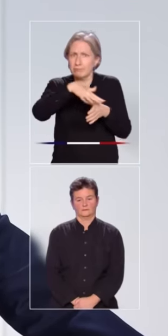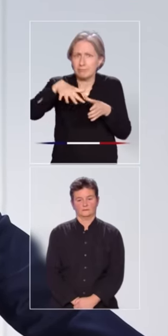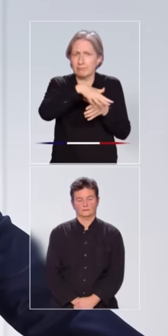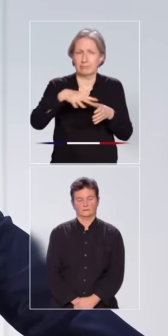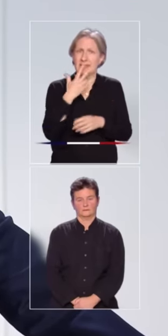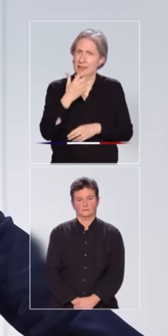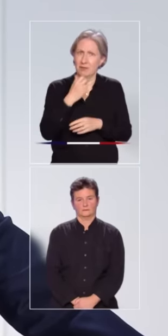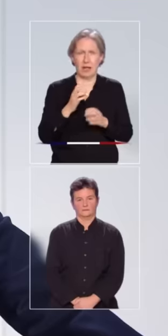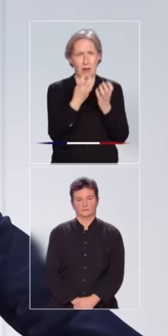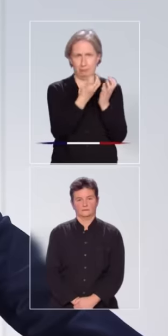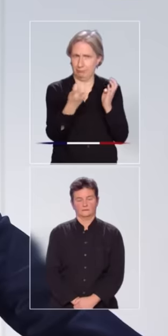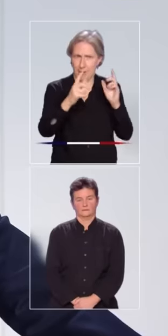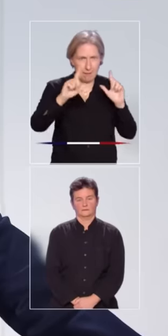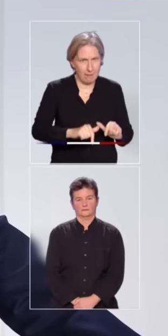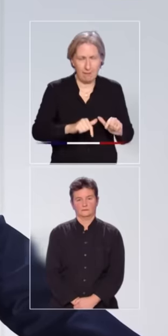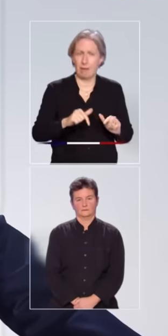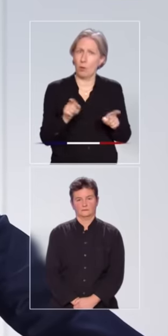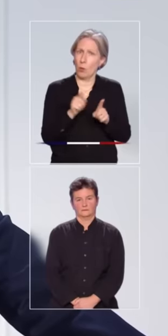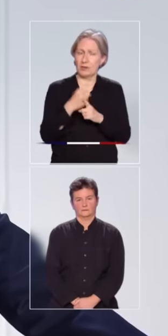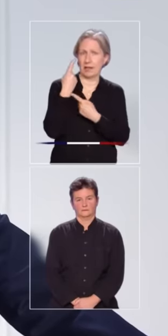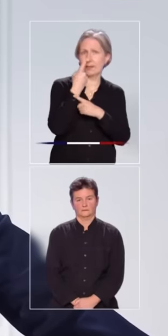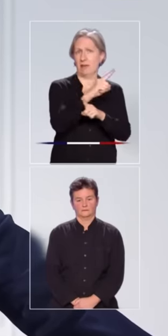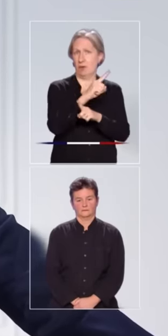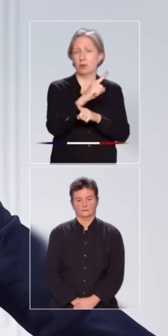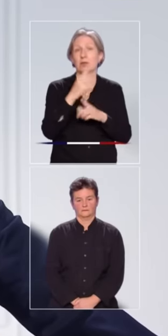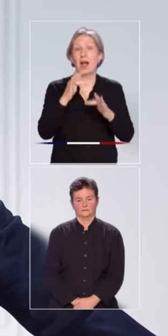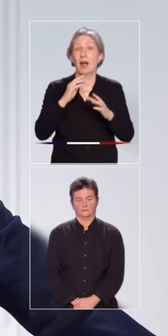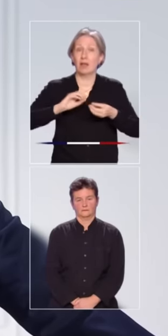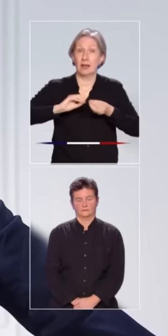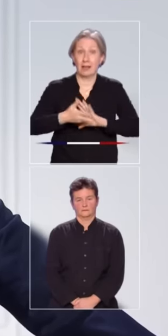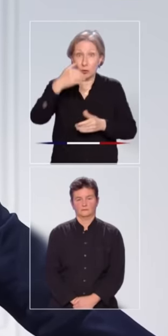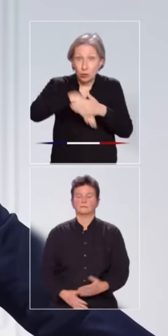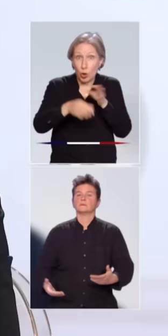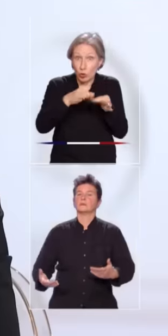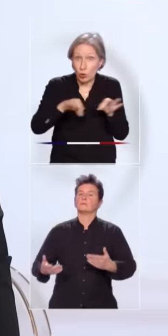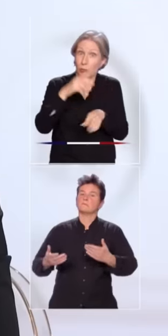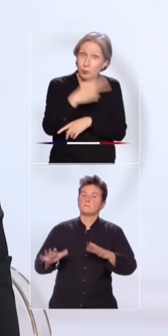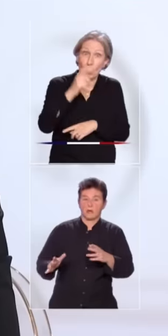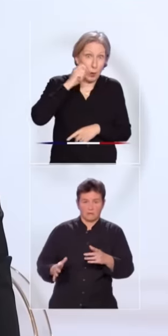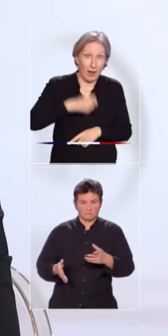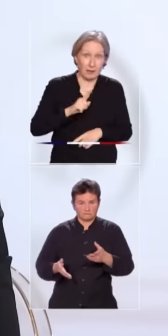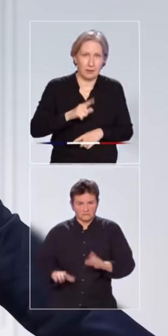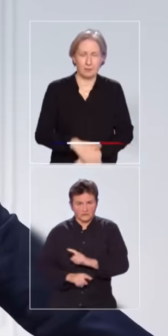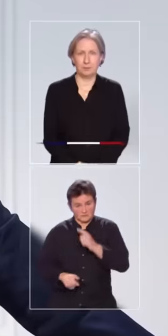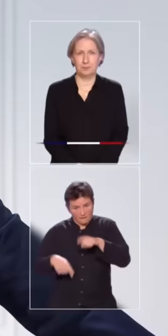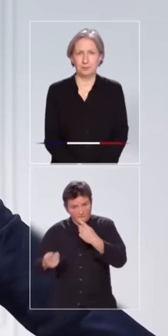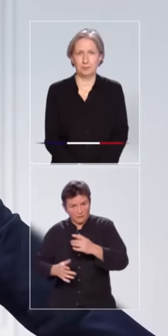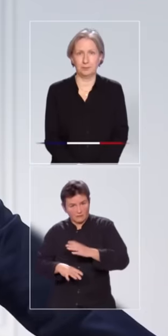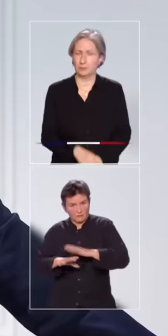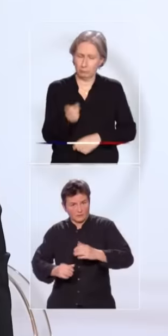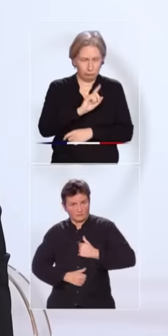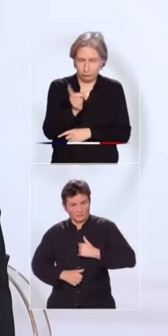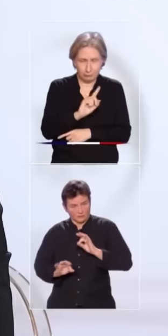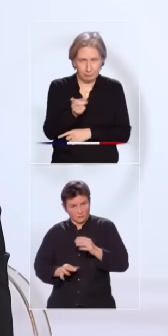et avoir des actions défensives en cyber sur le sol ukrainien. En revanche, ils n'ont pas du tout décidé d'envoyer des troupes. Pas du tout. Et ils vous l'ont fait